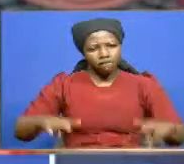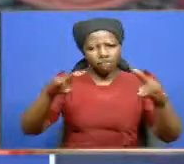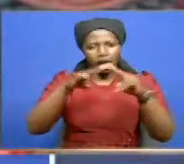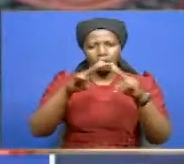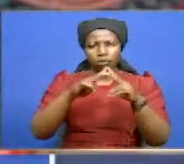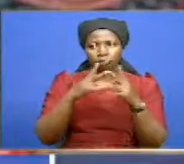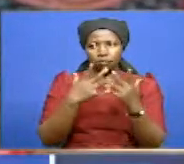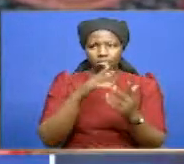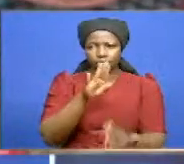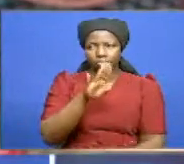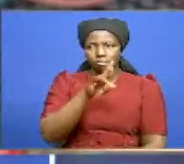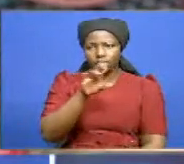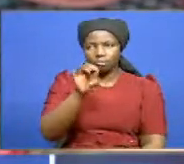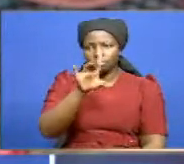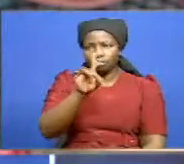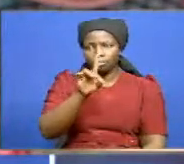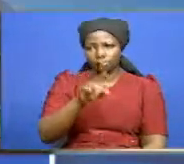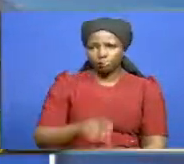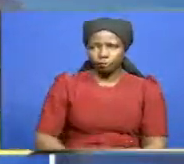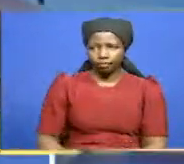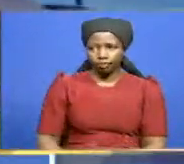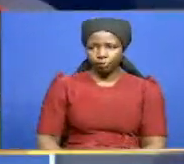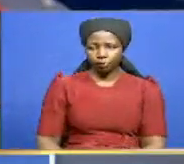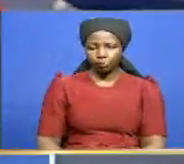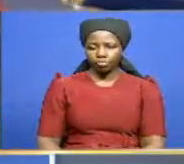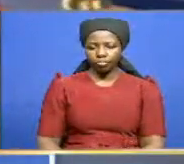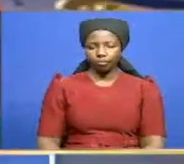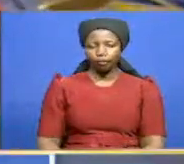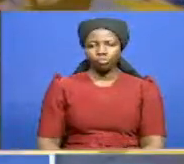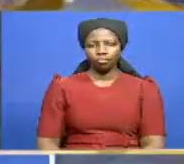Betty Kiptum, Darubini ya Channel 1.